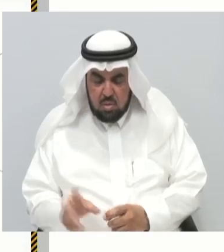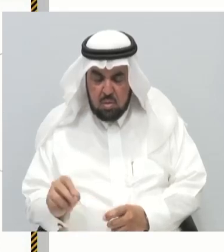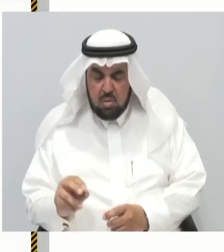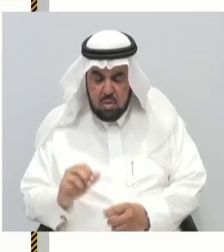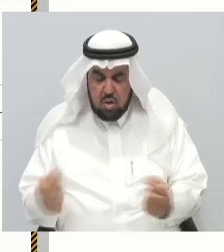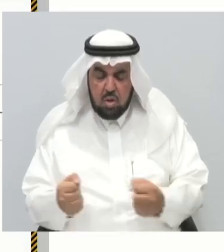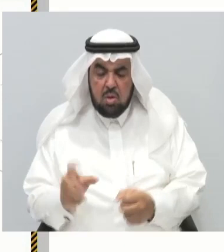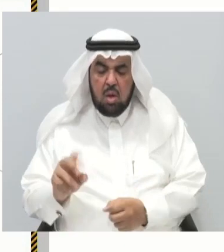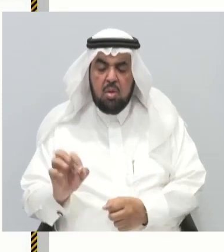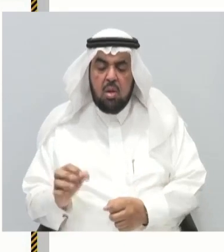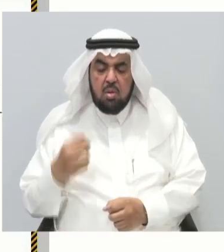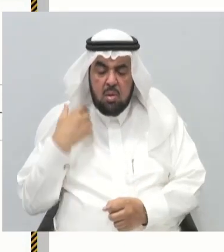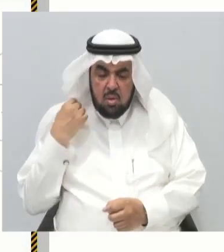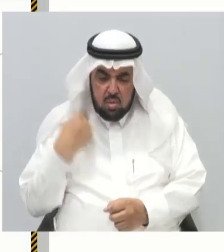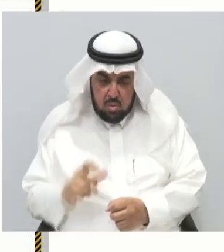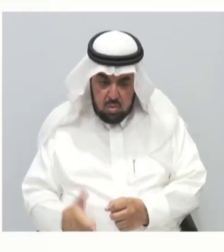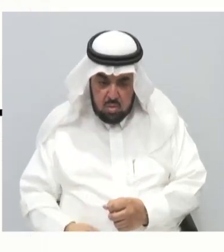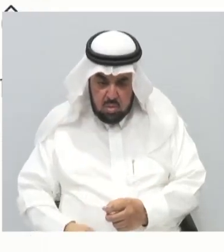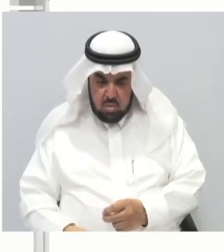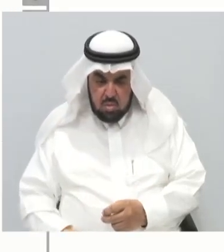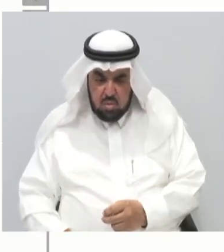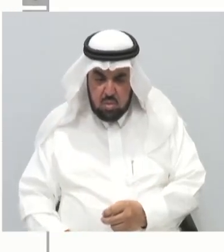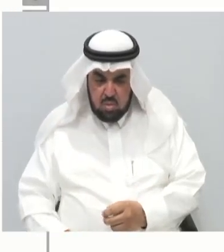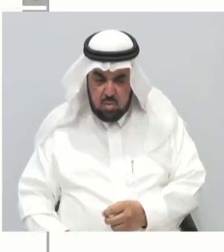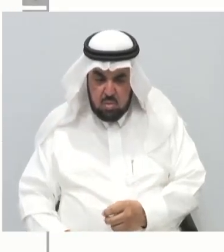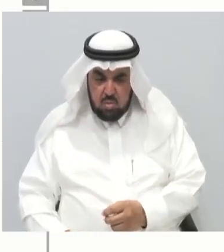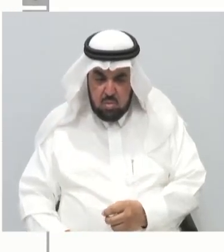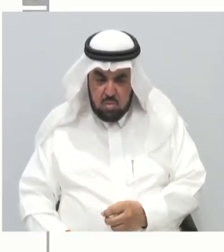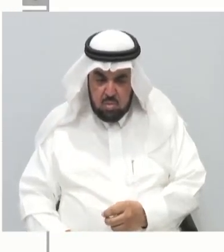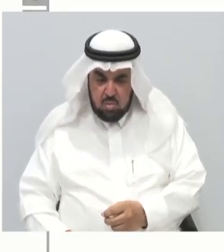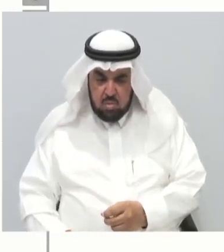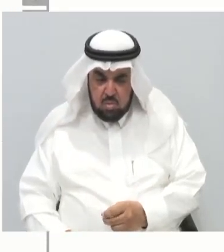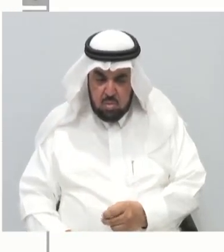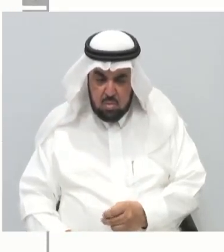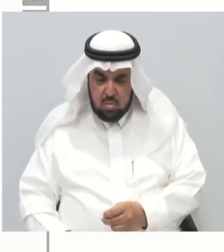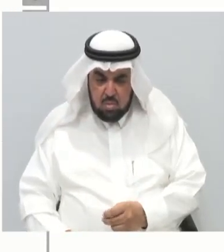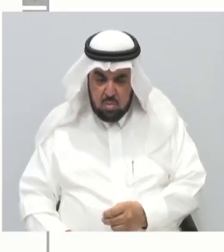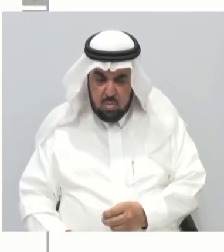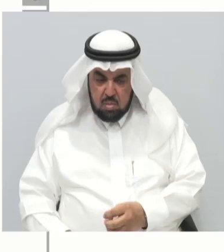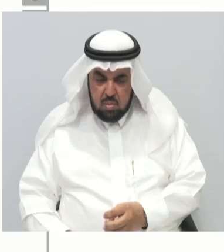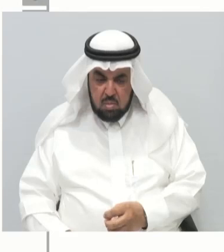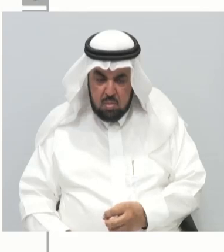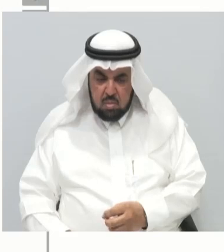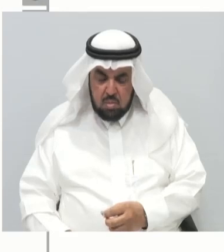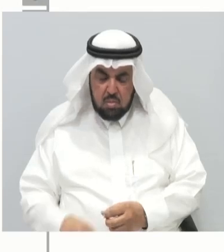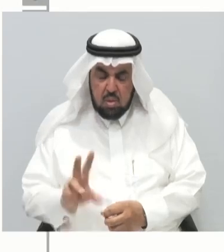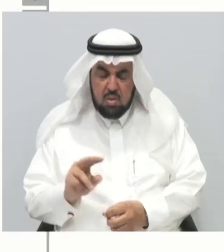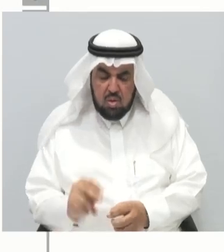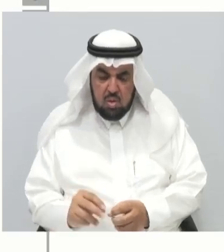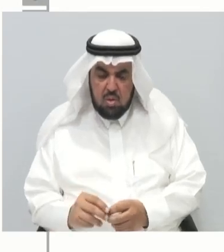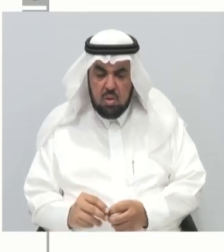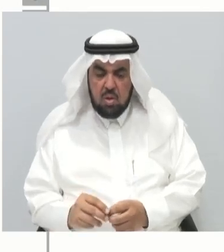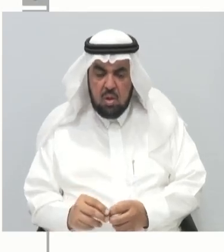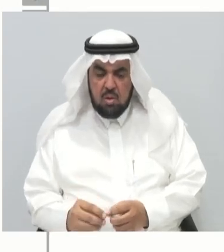من تدريبنا بسرعه خمسين لاحظ الان نريد ان نقوم باعاده المعاينه بنفس الطريقه